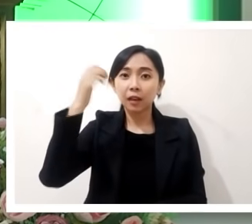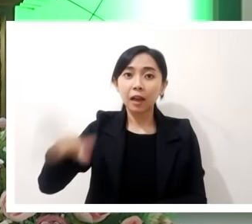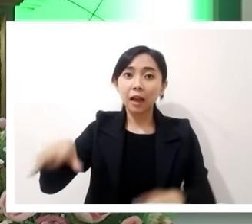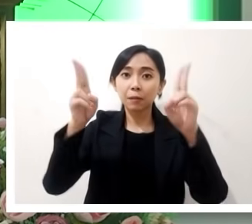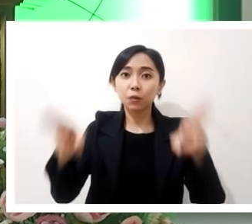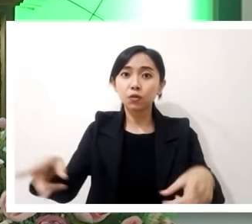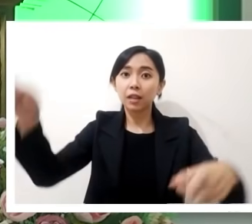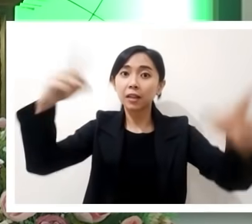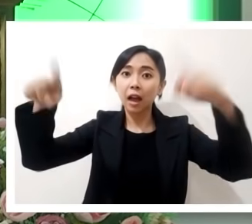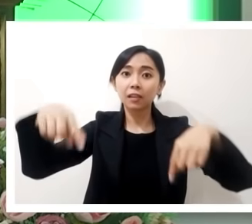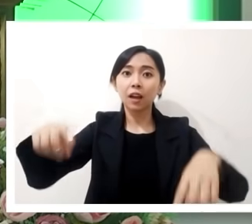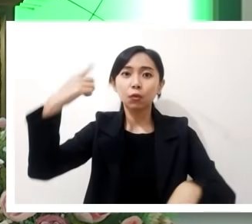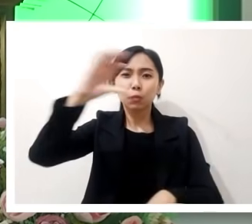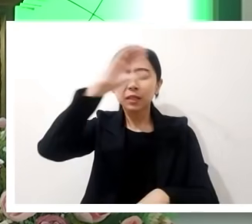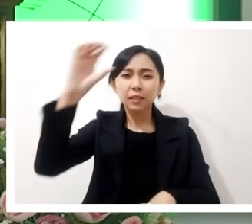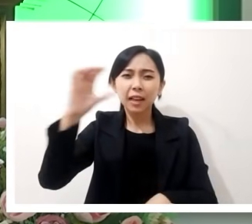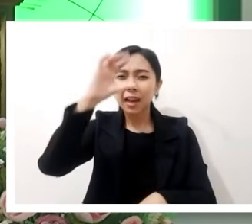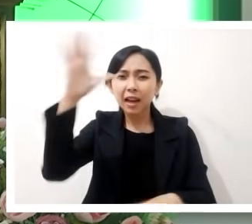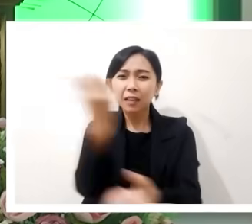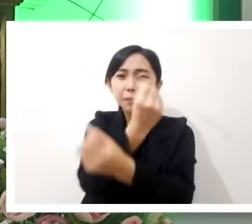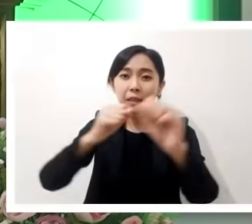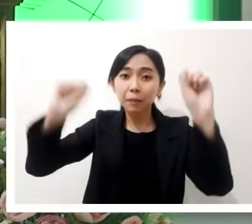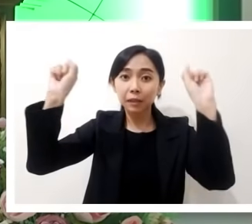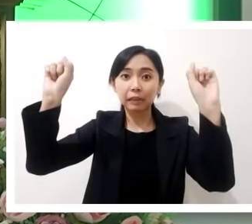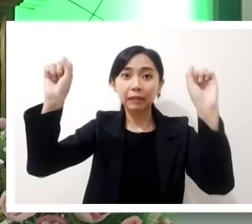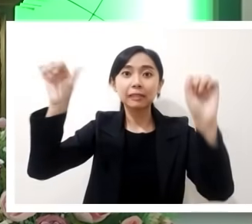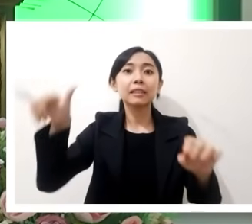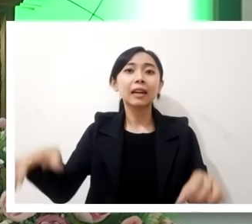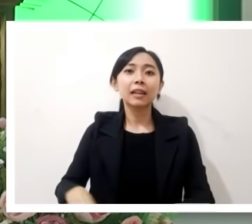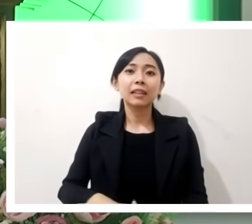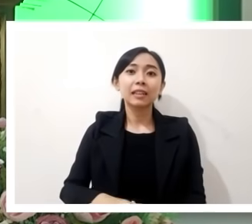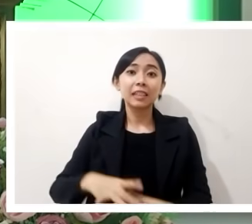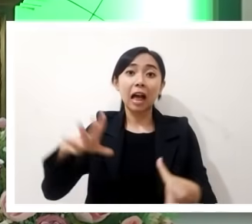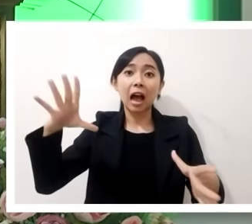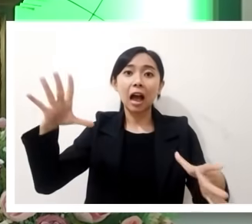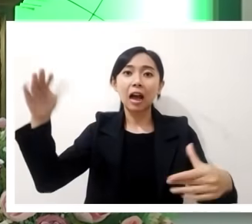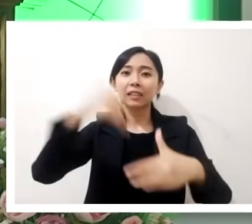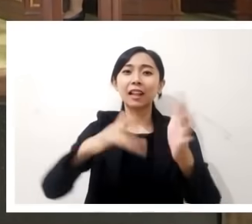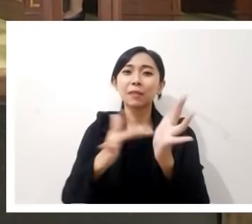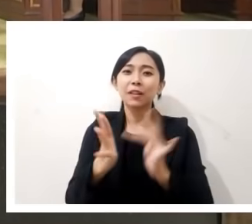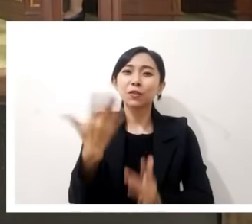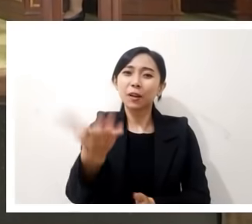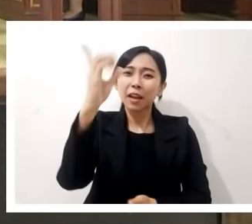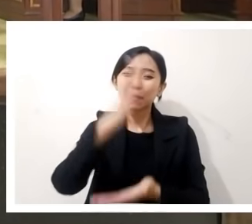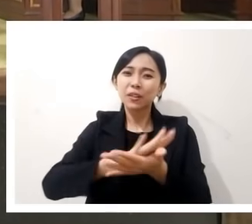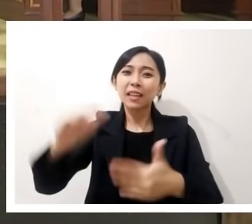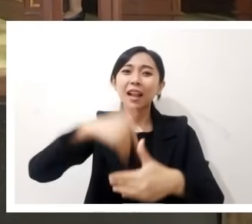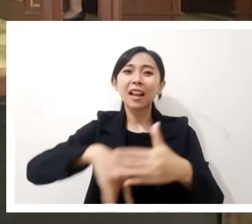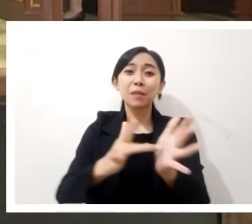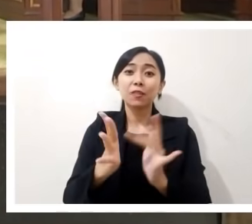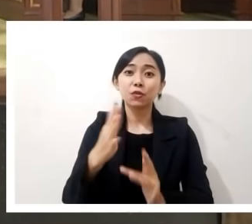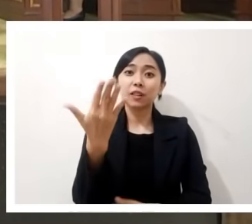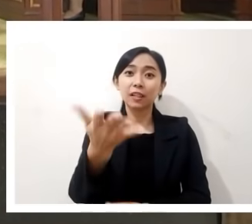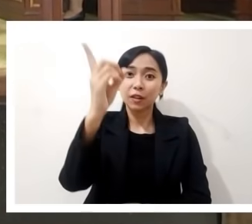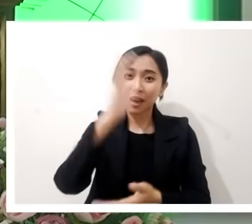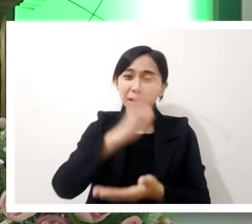untuk mencari dan menyelamatkan yang hilang. Di dalam Kristus engkau telah diampuni. Di dalam Kristus engkau pun